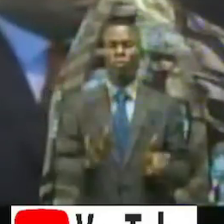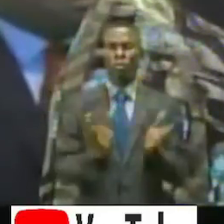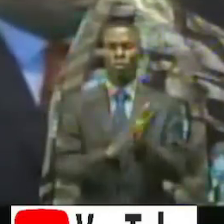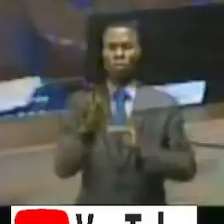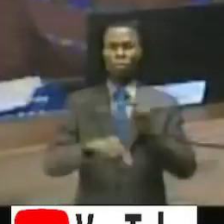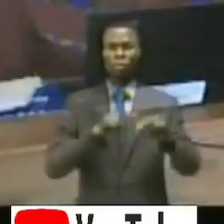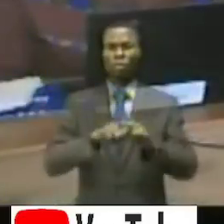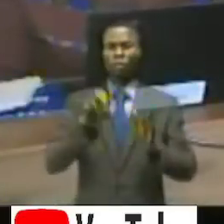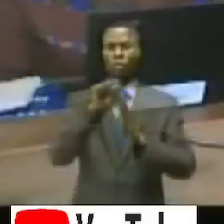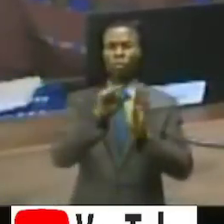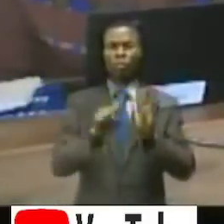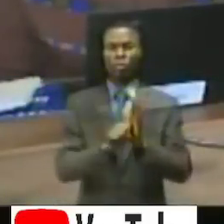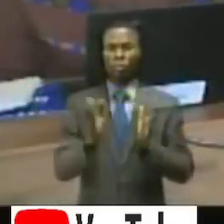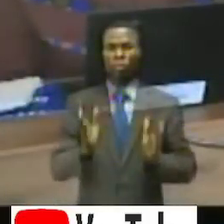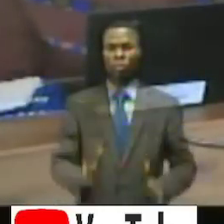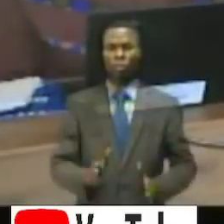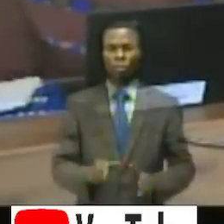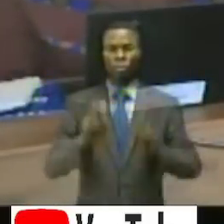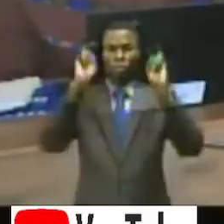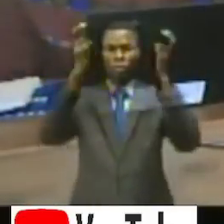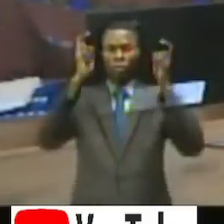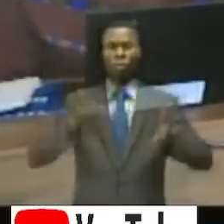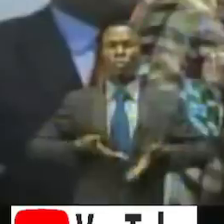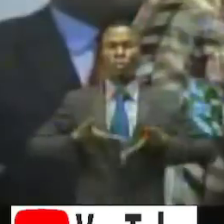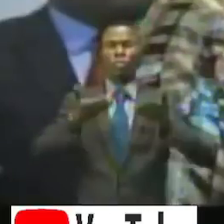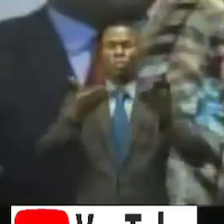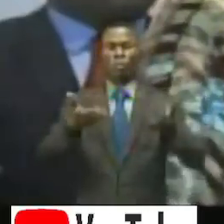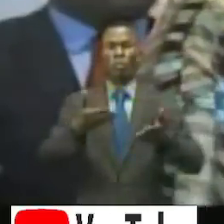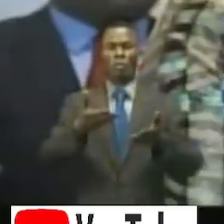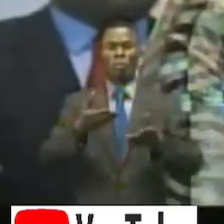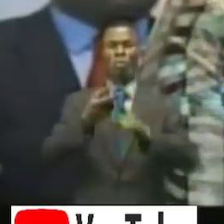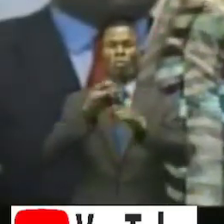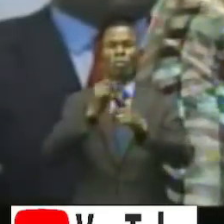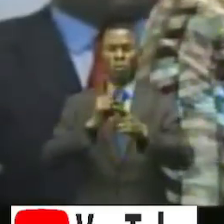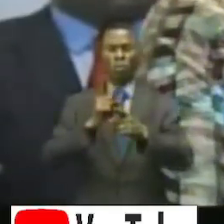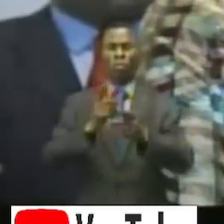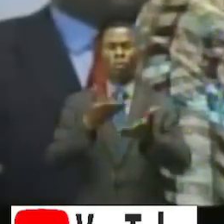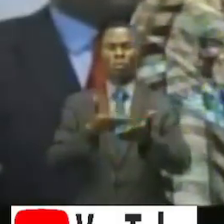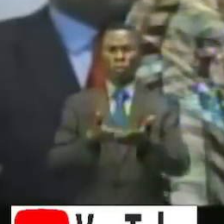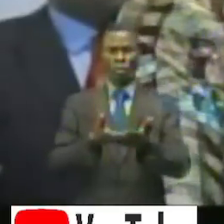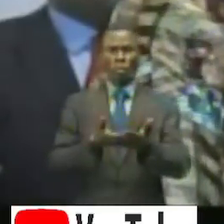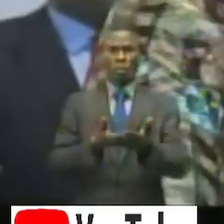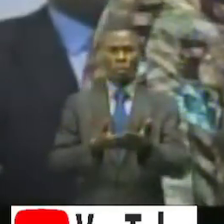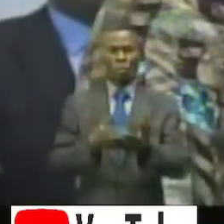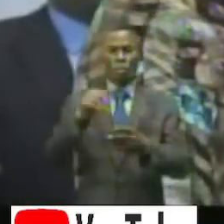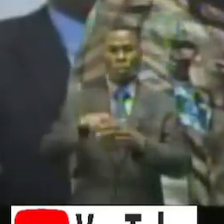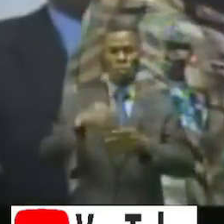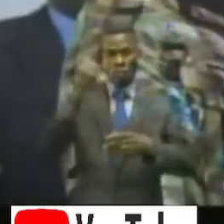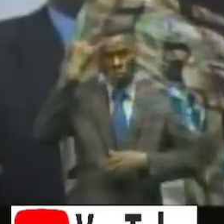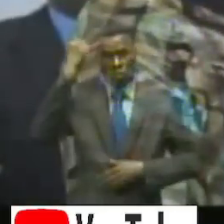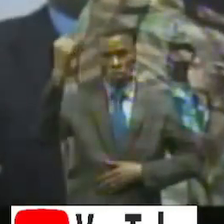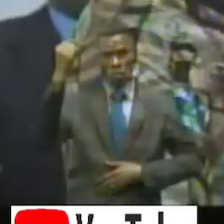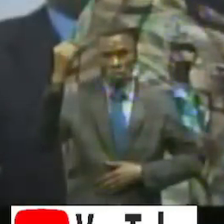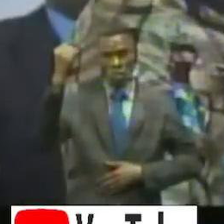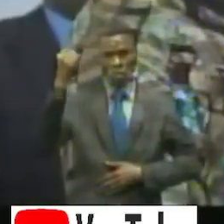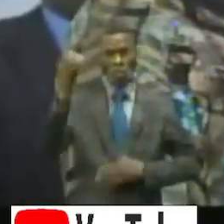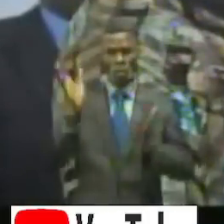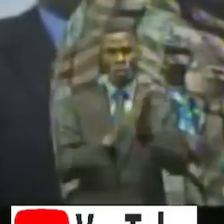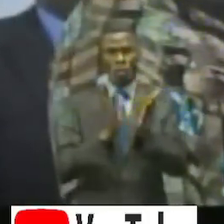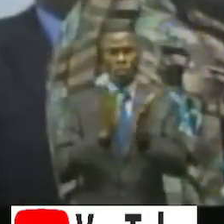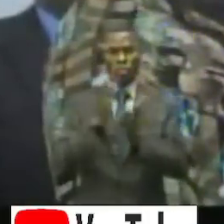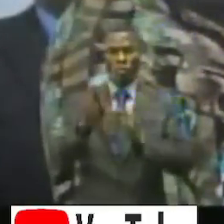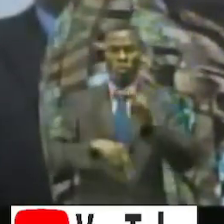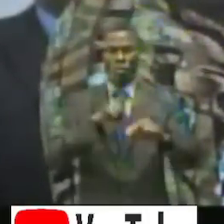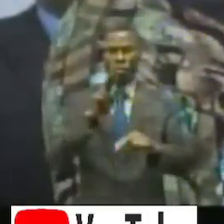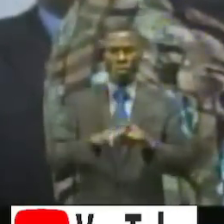de statistique. Le thème proposé vient à point nommé, dans la mesure où l'Institut national de